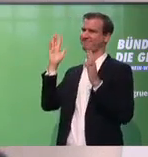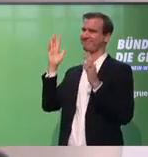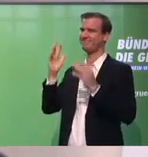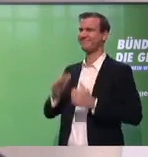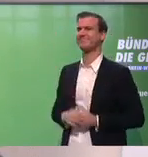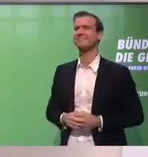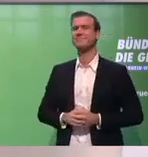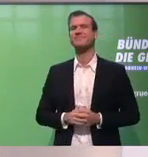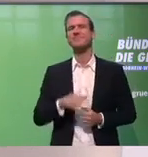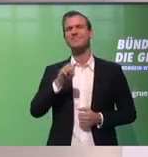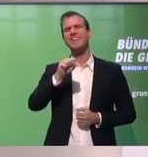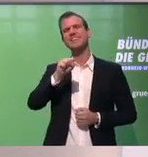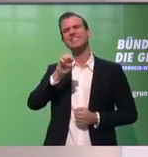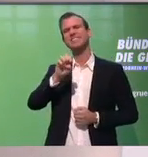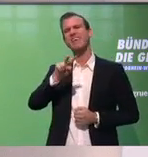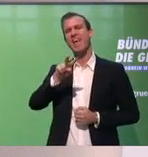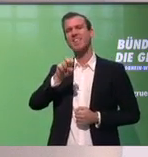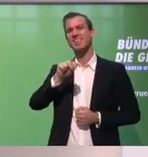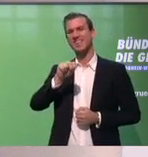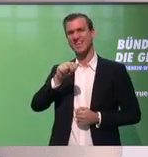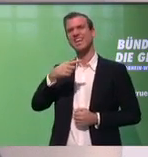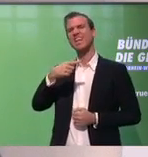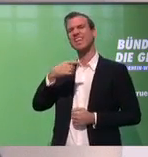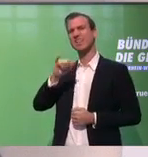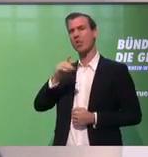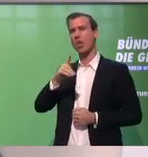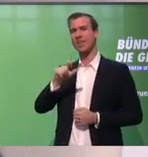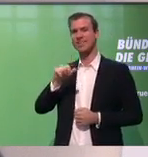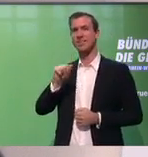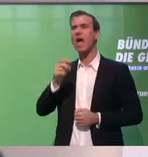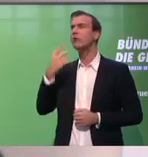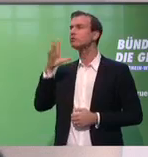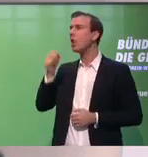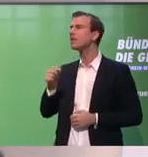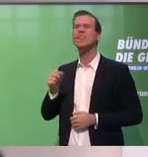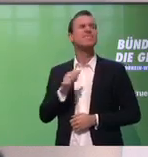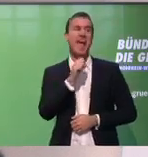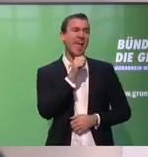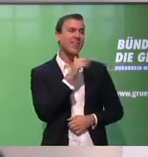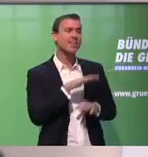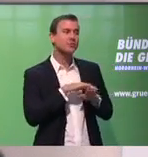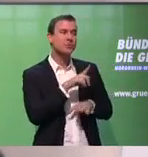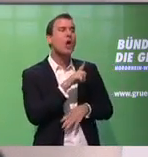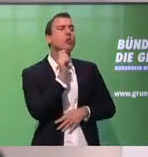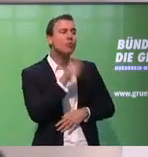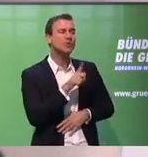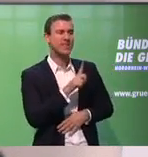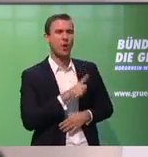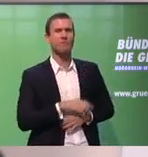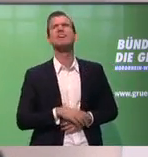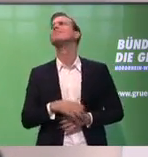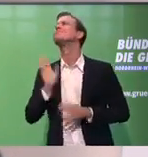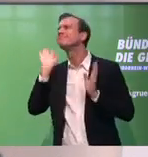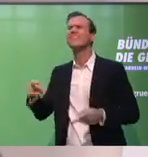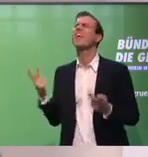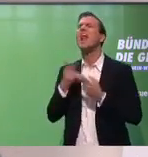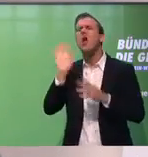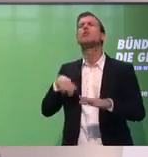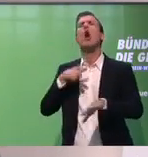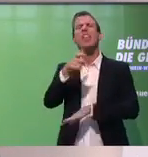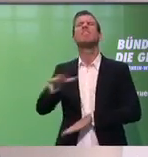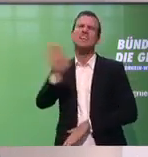Also Sven Giegold, unser Europaabgeordneter hier aus Nordrhein-Westfalen, hat sich da sehr, sehr stark für gemacht. Aus Düsseldorf, ne? So viel Zeit muss sein. Aus Nordrhein-Westfalen.